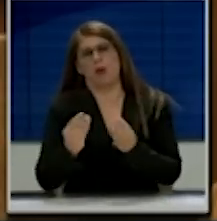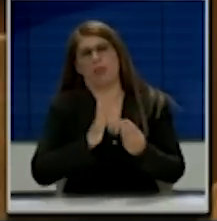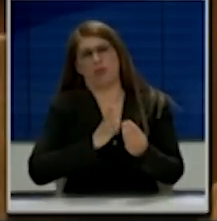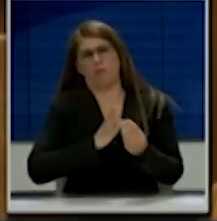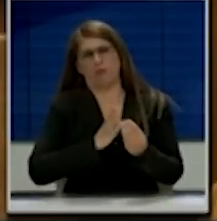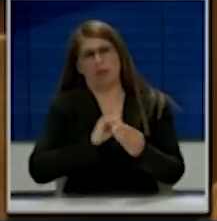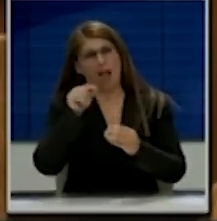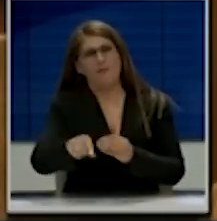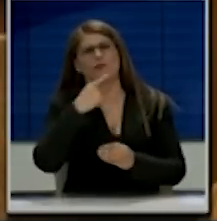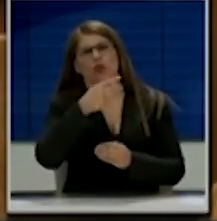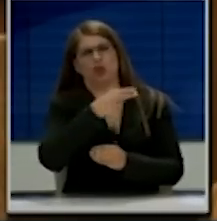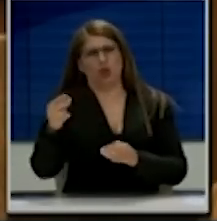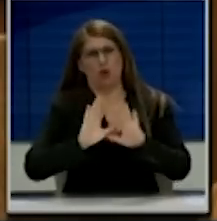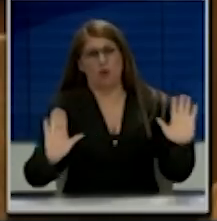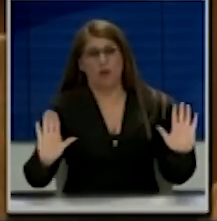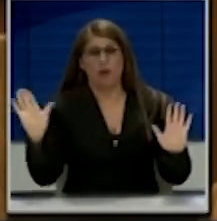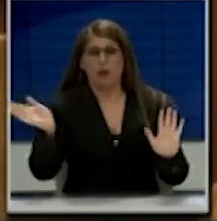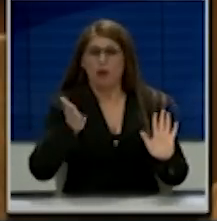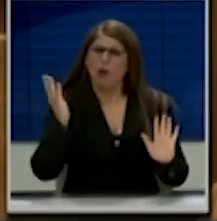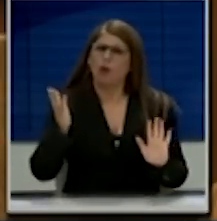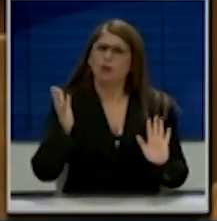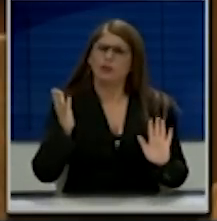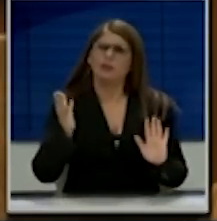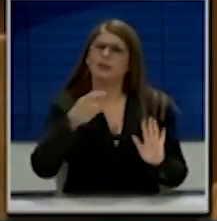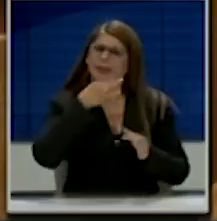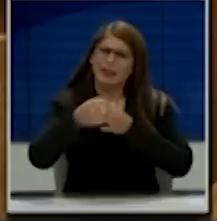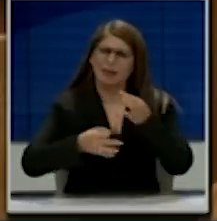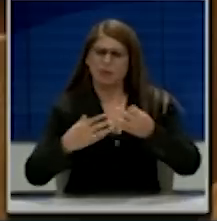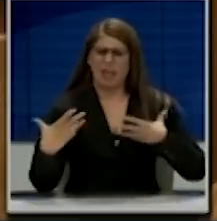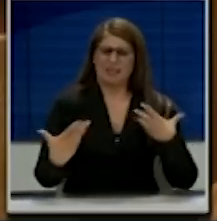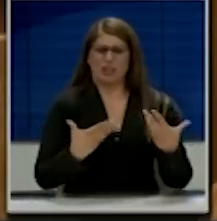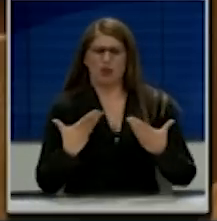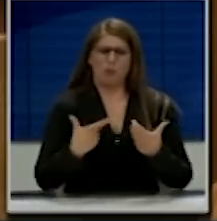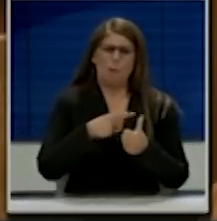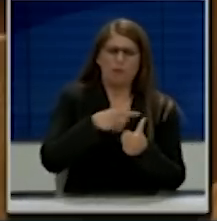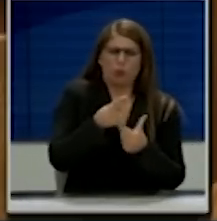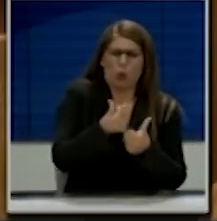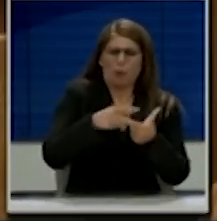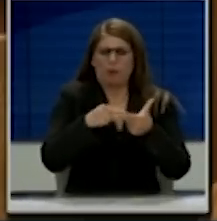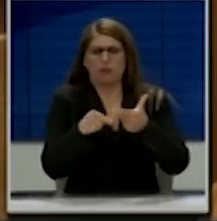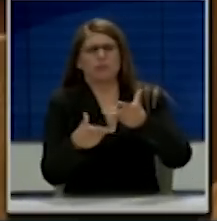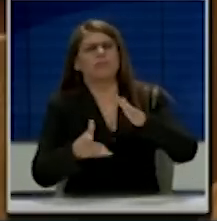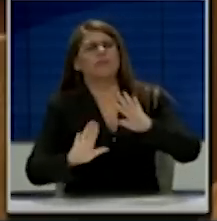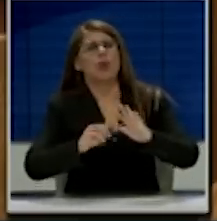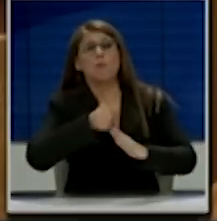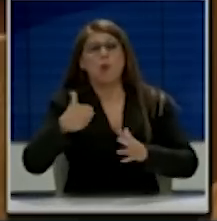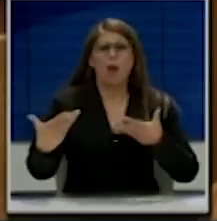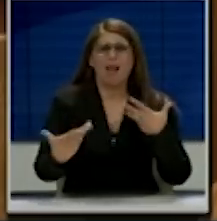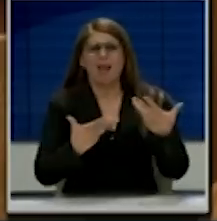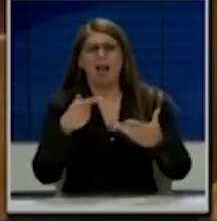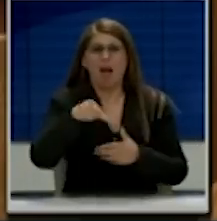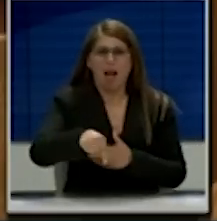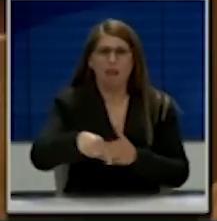Γιατί όσο και να κλίνεται σε όλες τις πτώσεις τον εξυγχρονισμό, το μόνο που προσφέρει αυτό το σύστημα